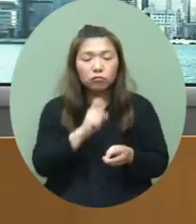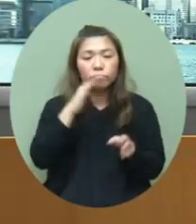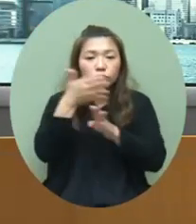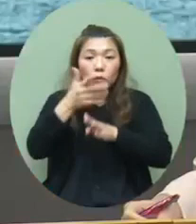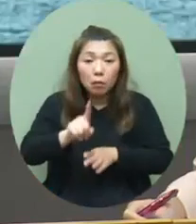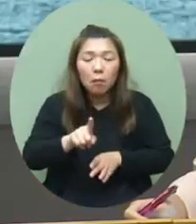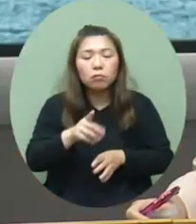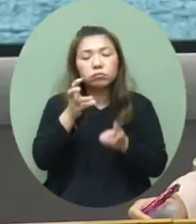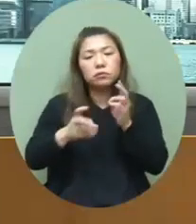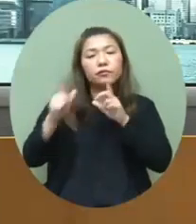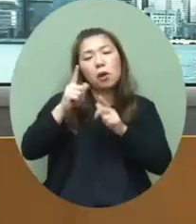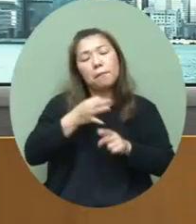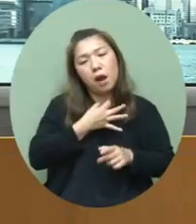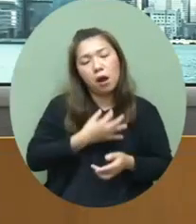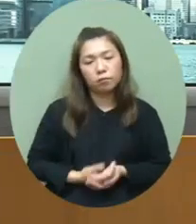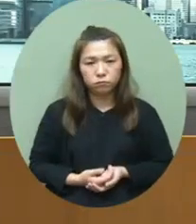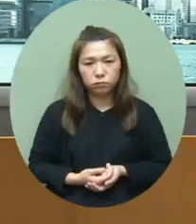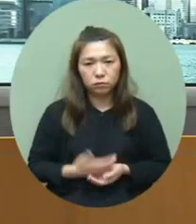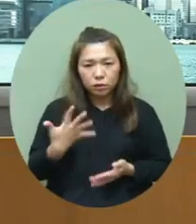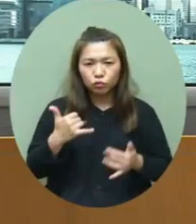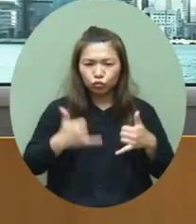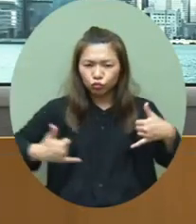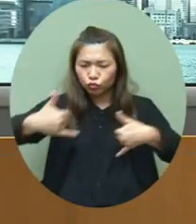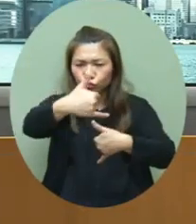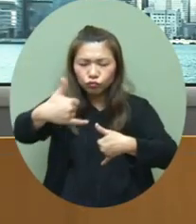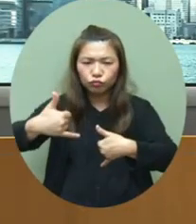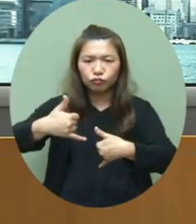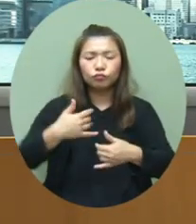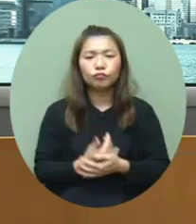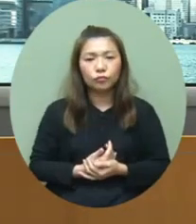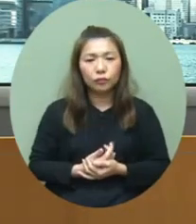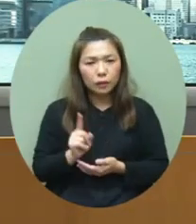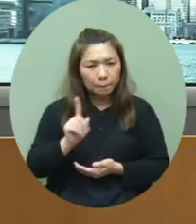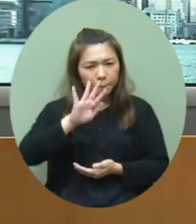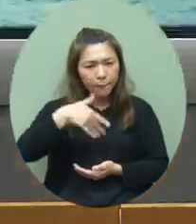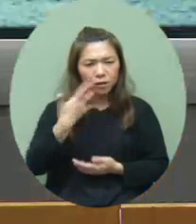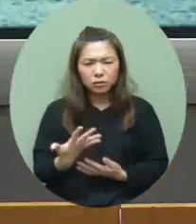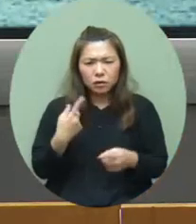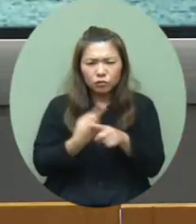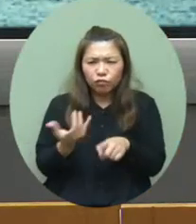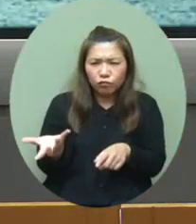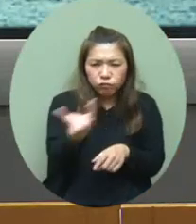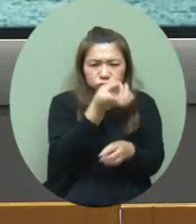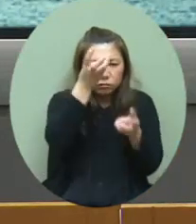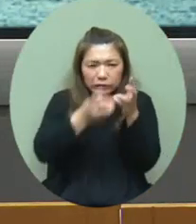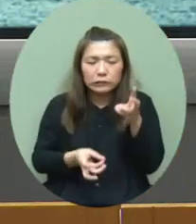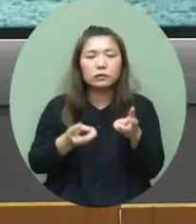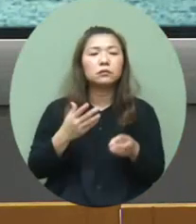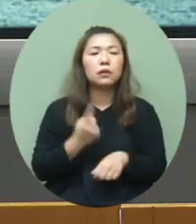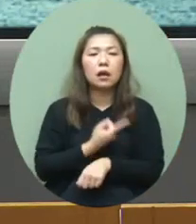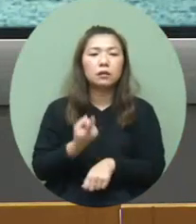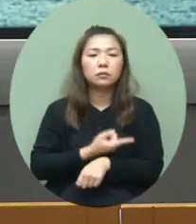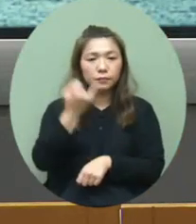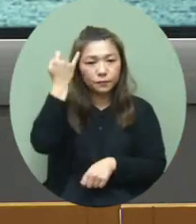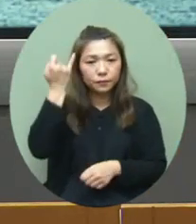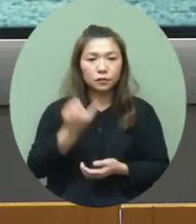風點樣嘅嚇？咁佢哋座位就係、是、我哋都未可以攞到曬所有人嘅座位嘅。咁我哋